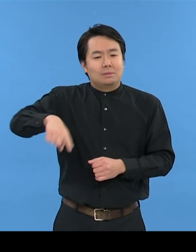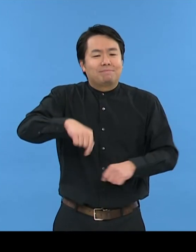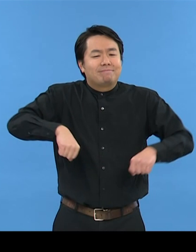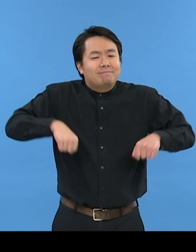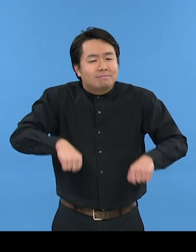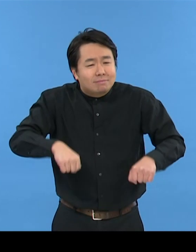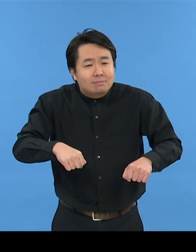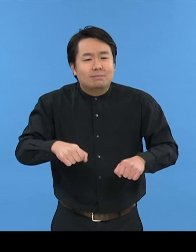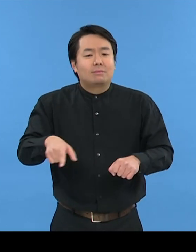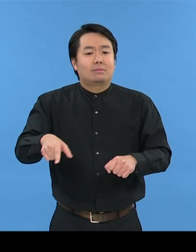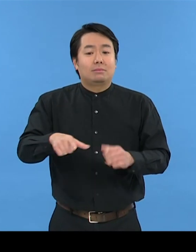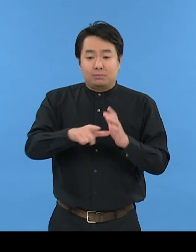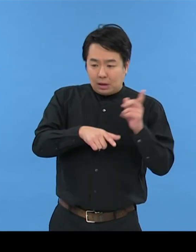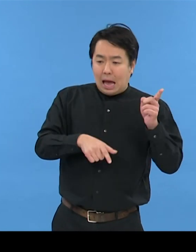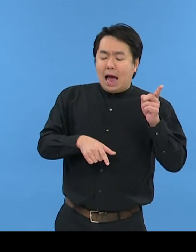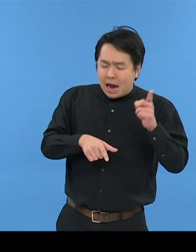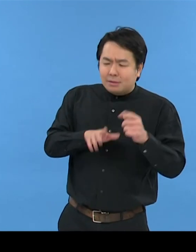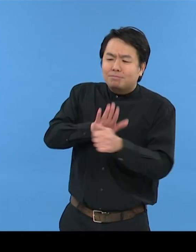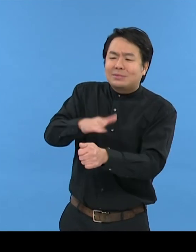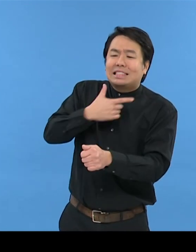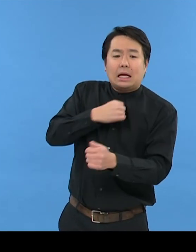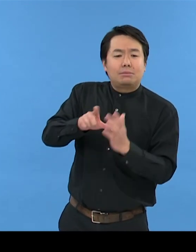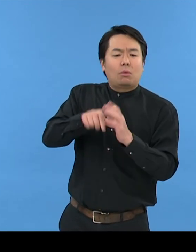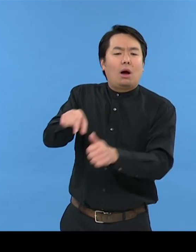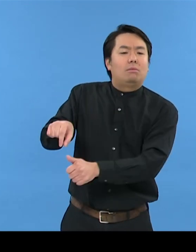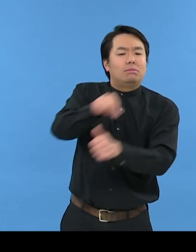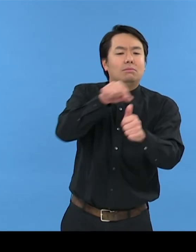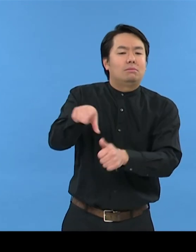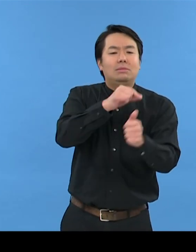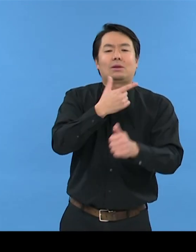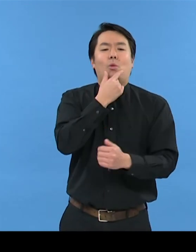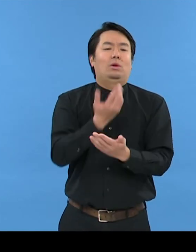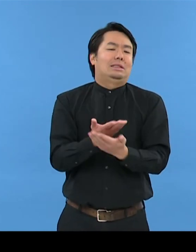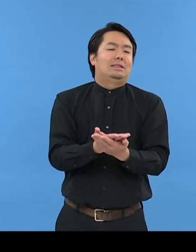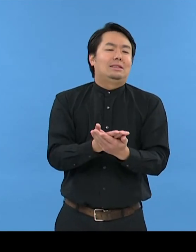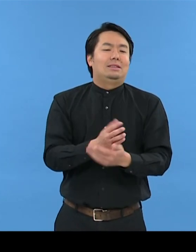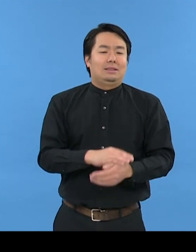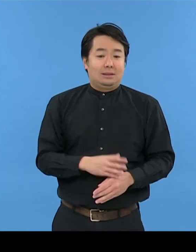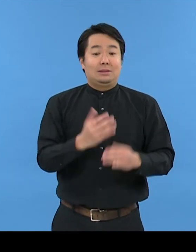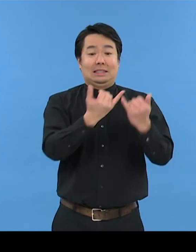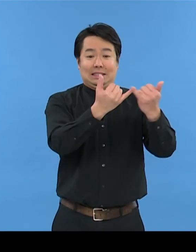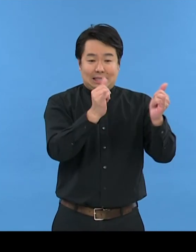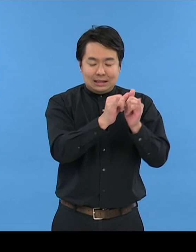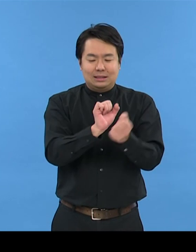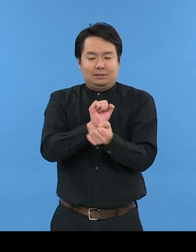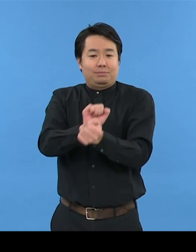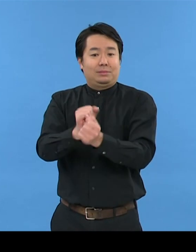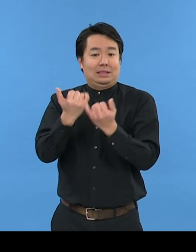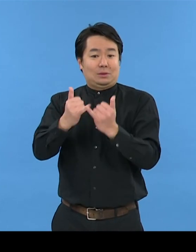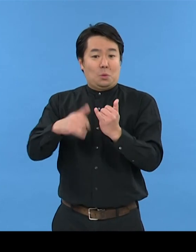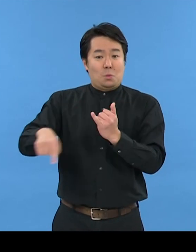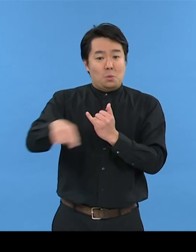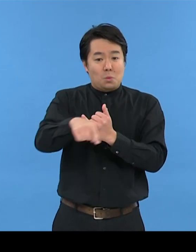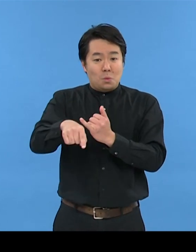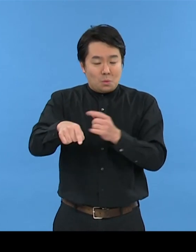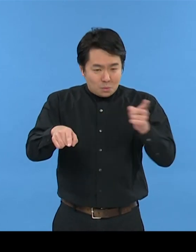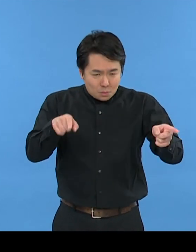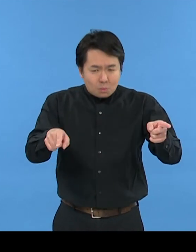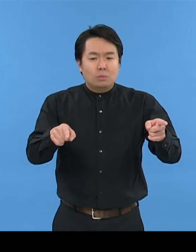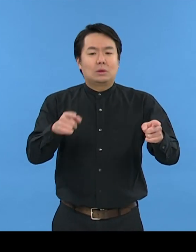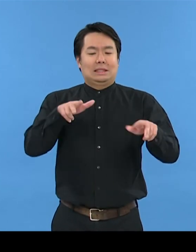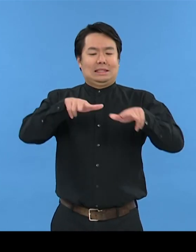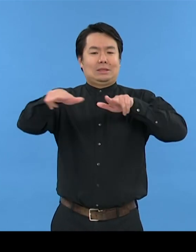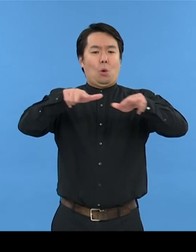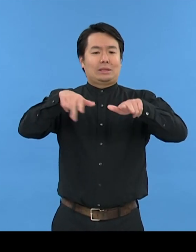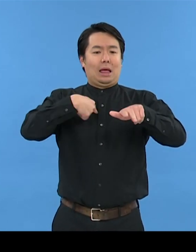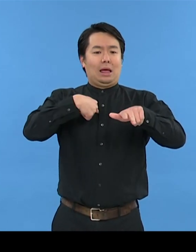そういった社会あるいはその両者がいろんなことを行政上のことを学んでですねやっていくこと